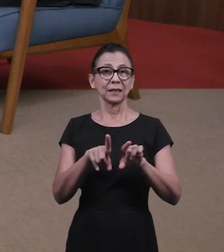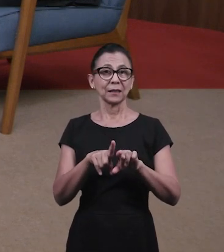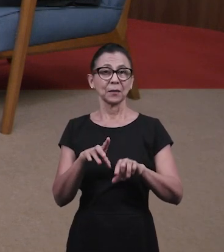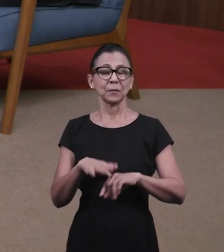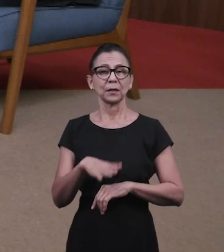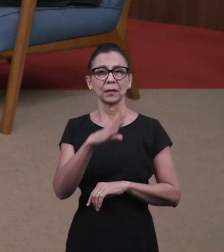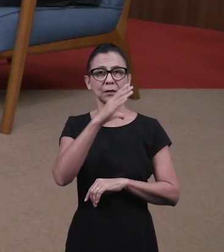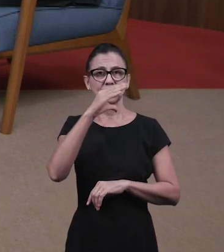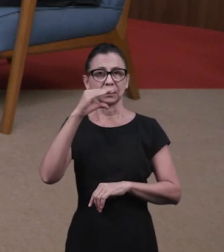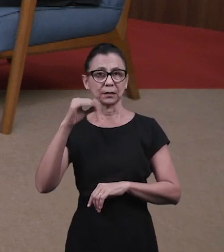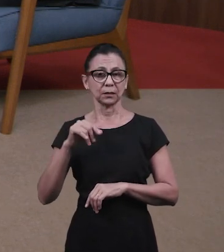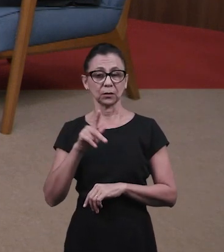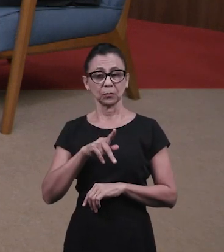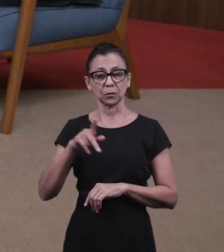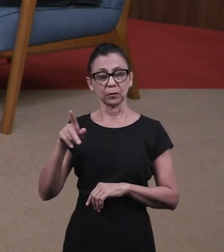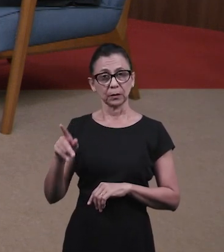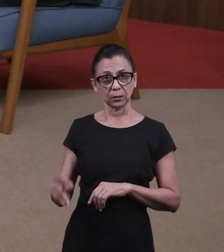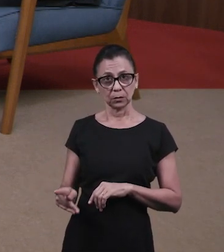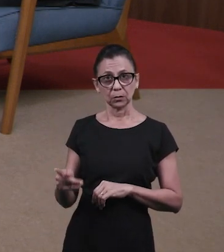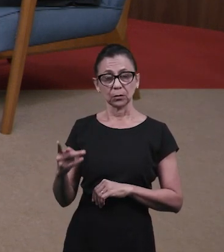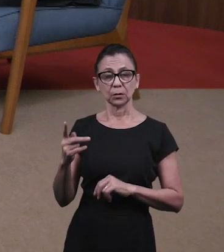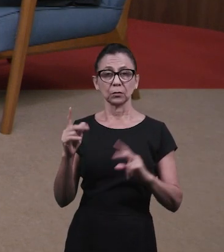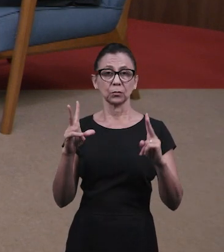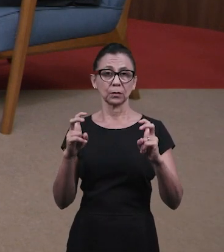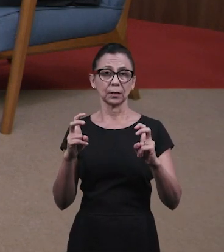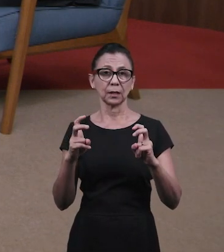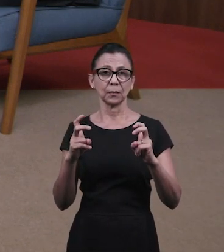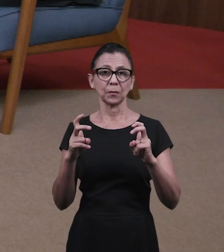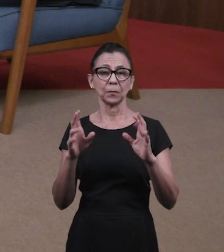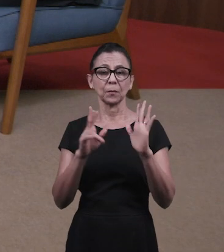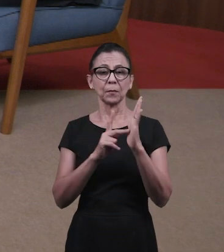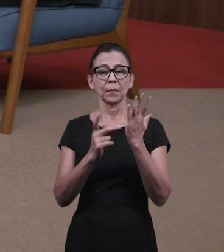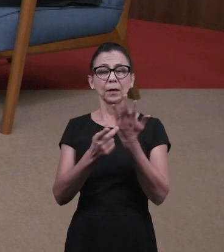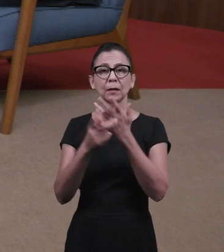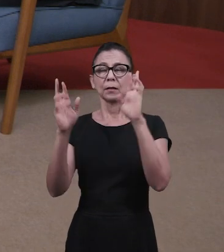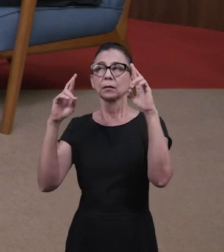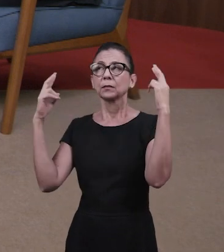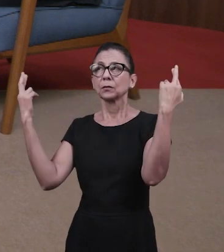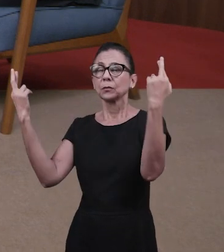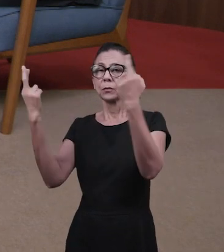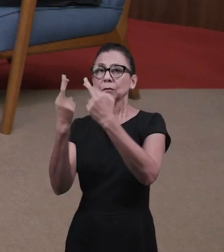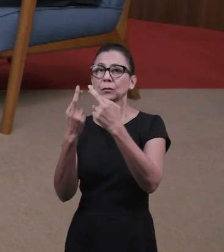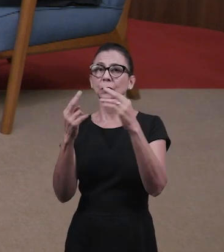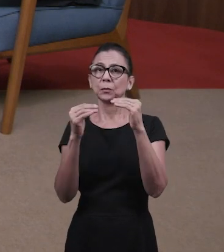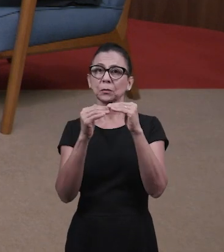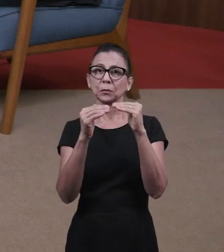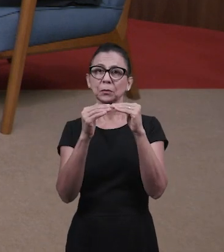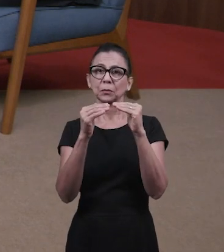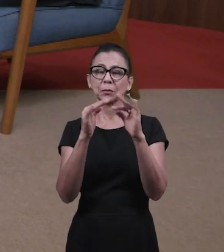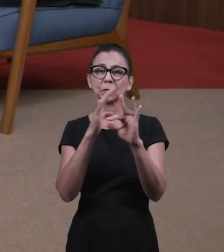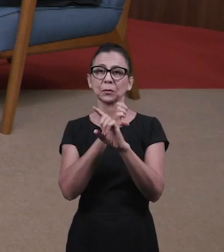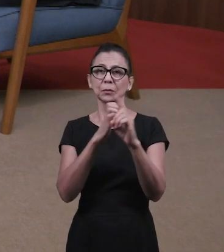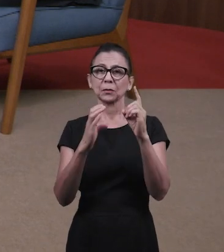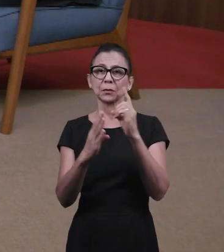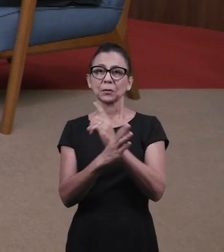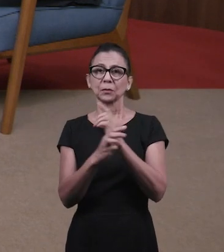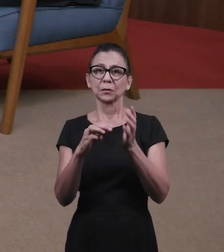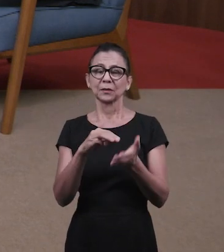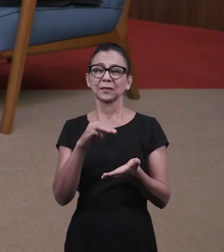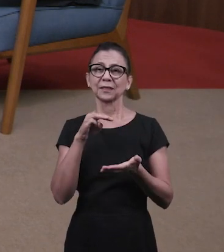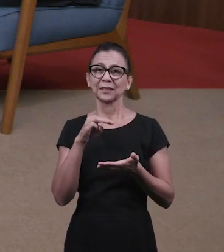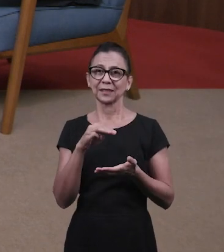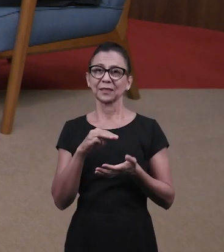la percussion. Et dans l'étude pour intermédiaires enfants et adolescents, la professeure Sarah Carvalho, dans les paraboles